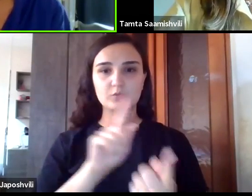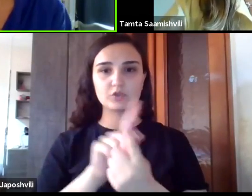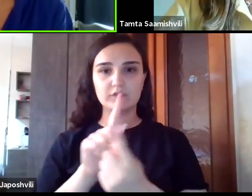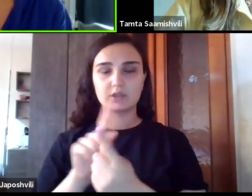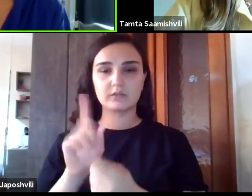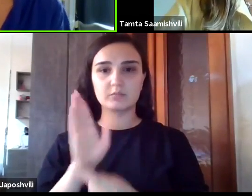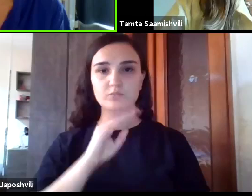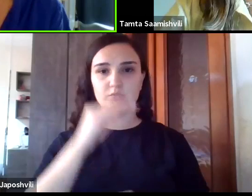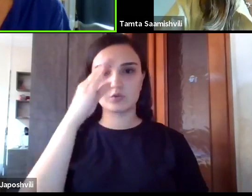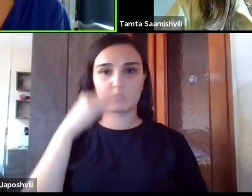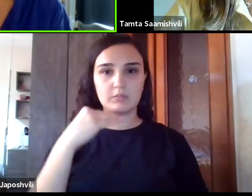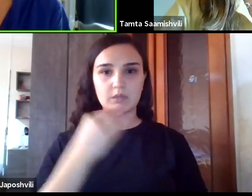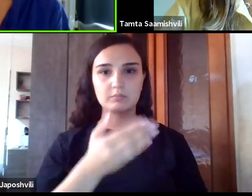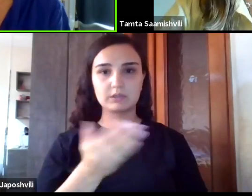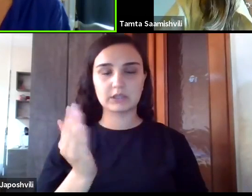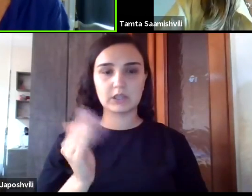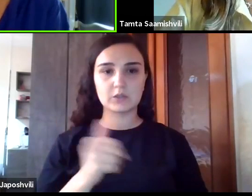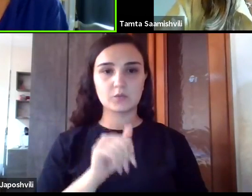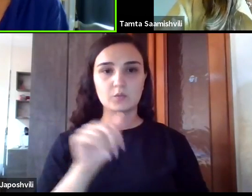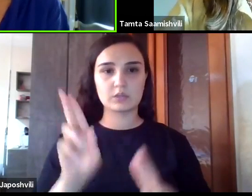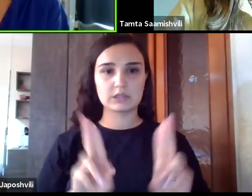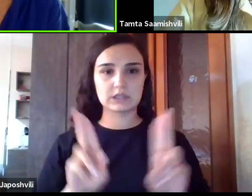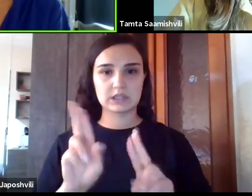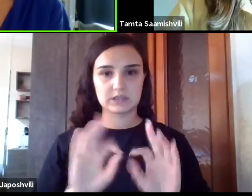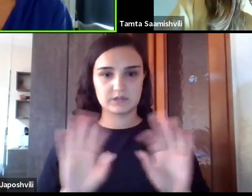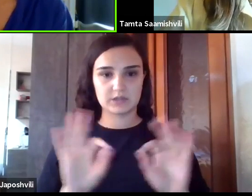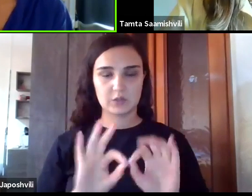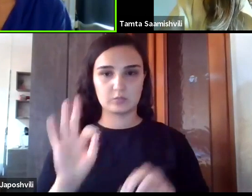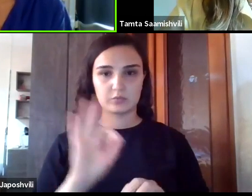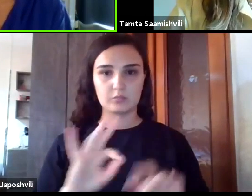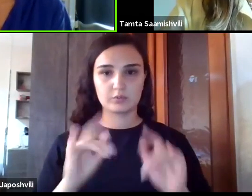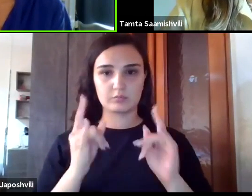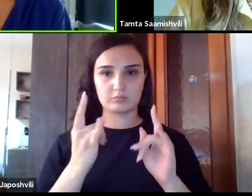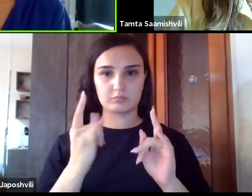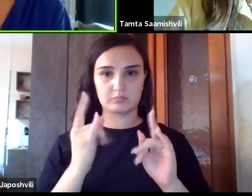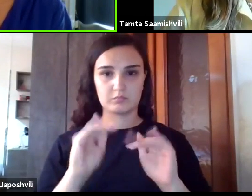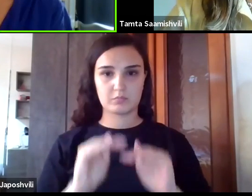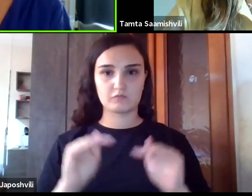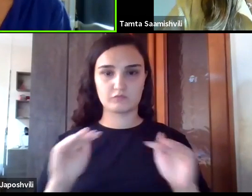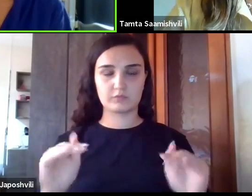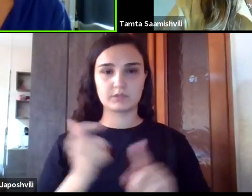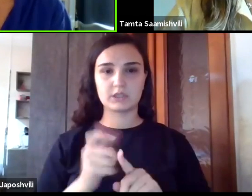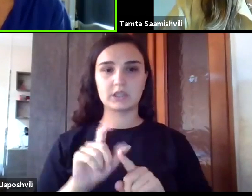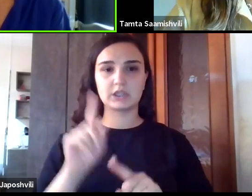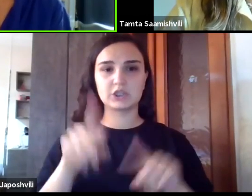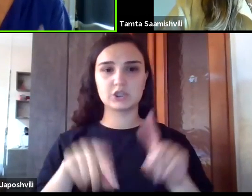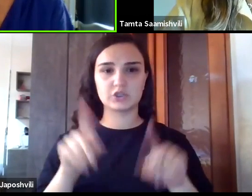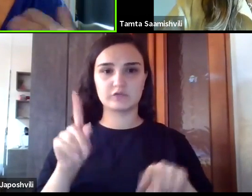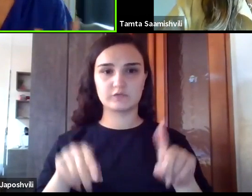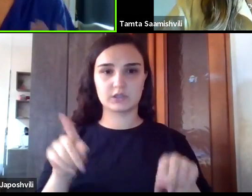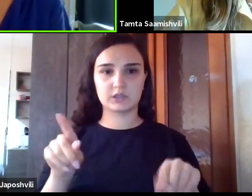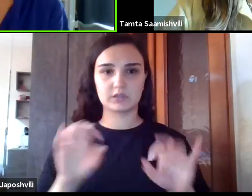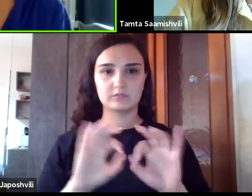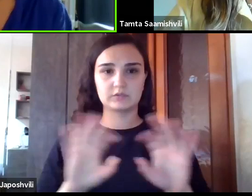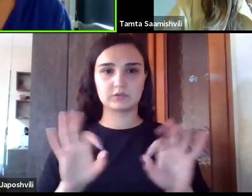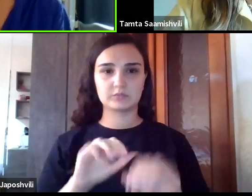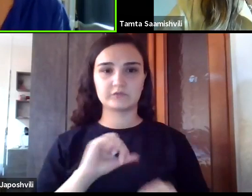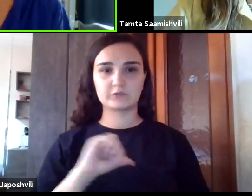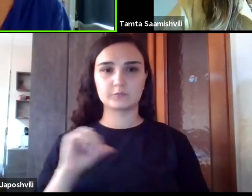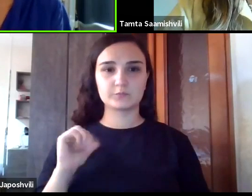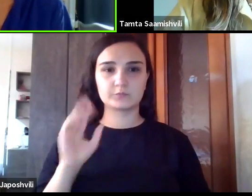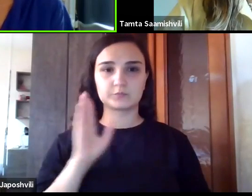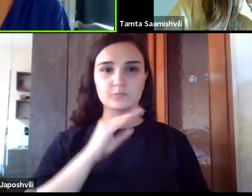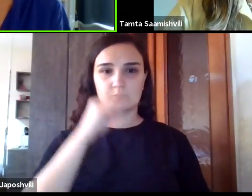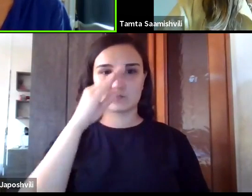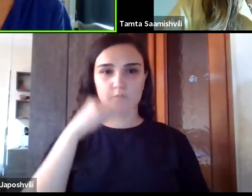მშობლებთან, როგორც წესი ვსაუბრობთ ბავშვებზე. და ძალიან იშვიათად რომ ვისაუბროთ თავად მშობლებზე,